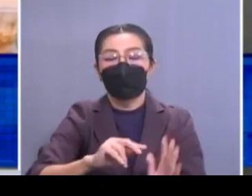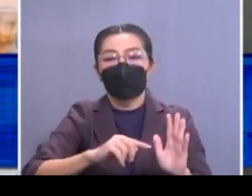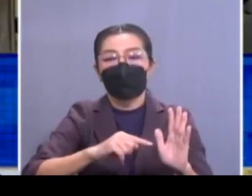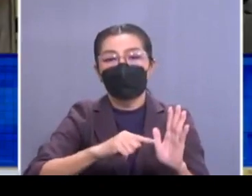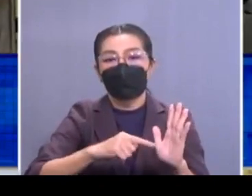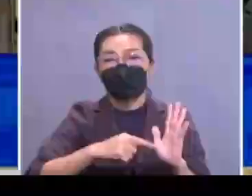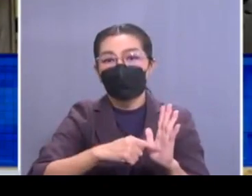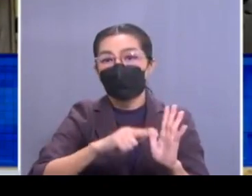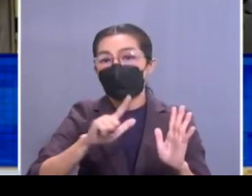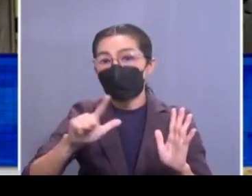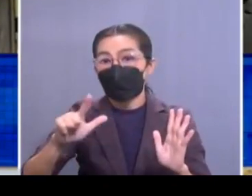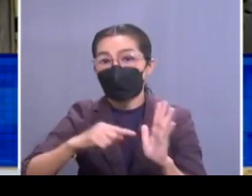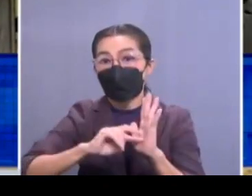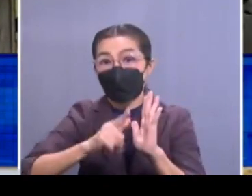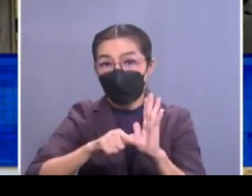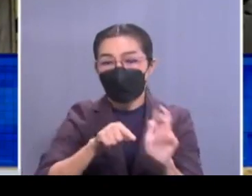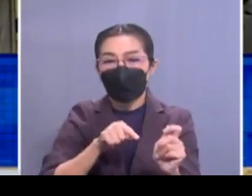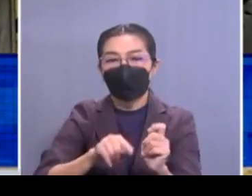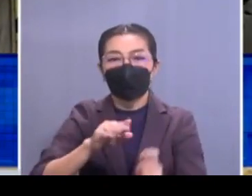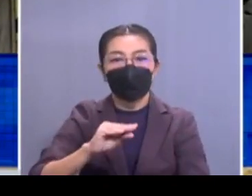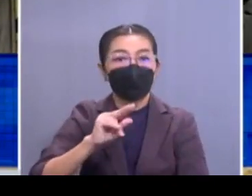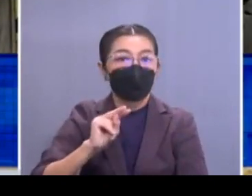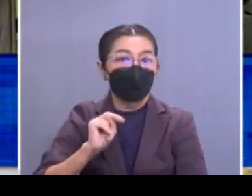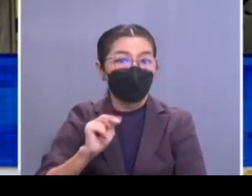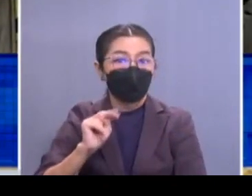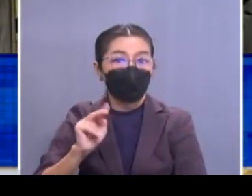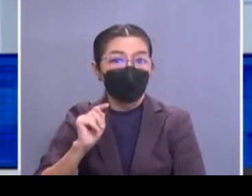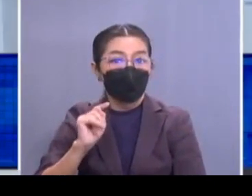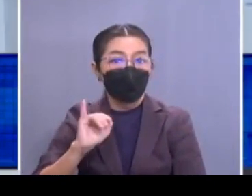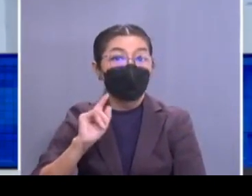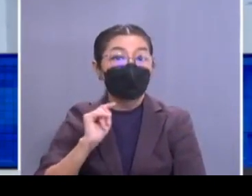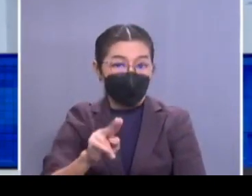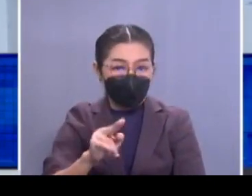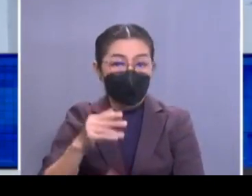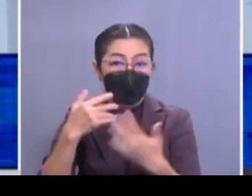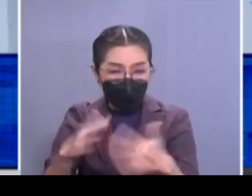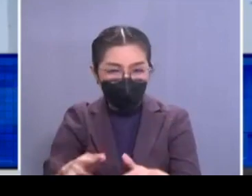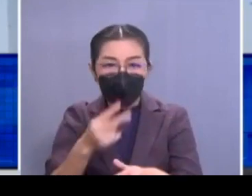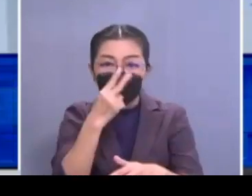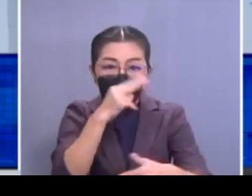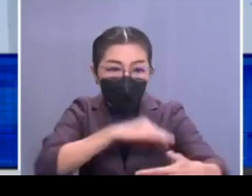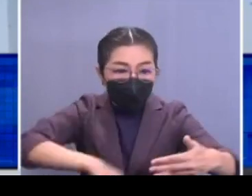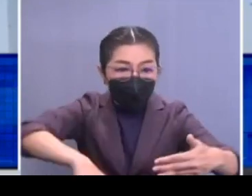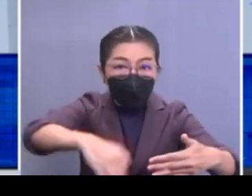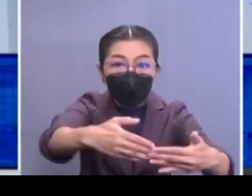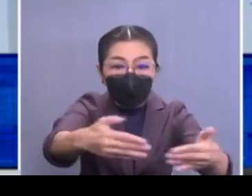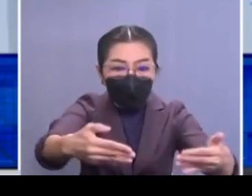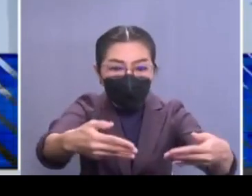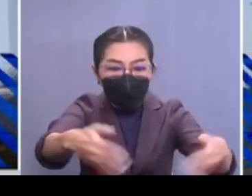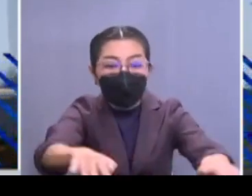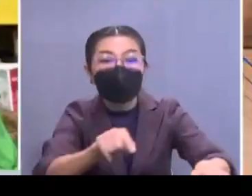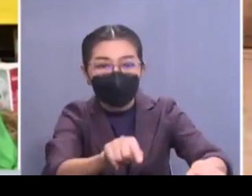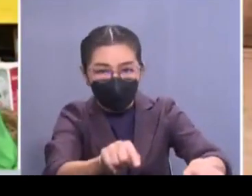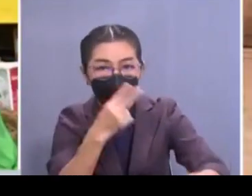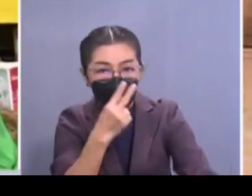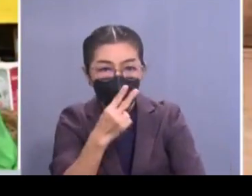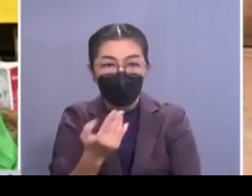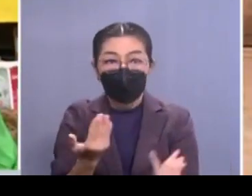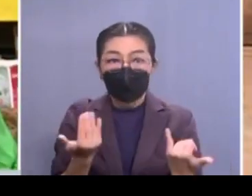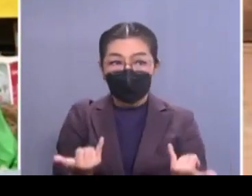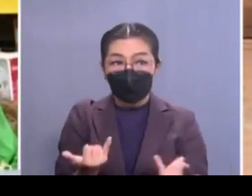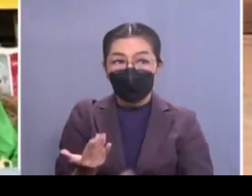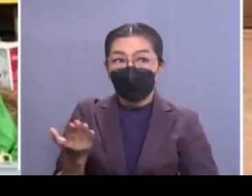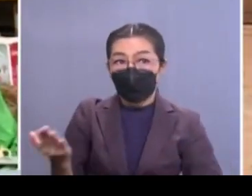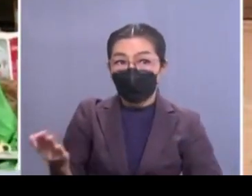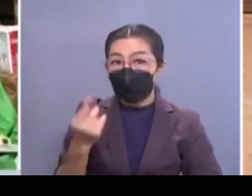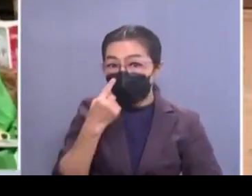งพื้นที่บริเวณอ่างเก็บน้ำลำเชียงไกรตอนล่างในจุดที่เกิดความเสียหายค่ะค่ะภาพที่คุณผู้ชมเห็นอยู่ตอนนี้นะ